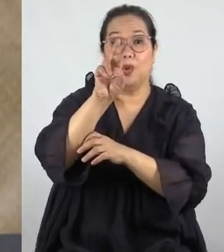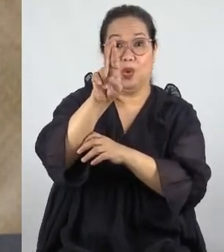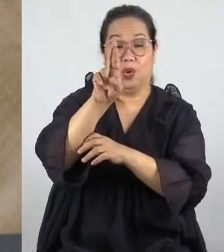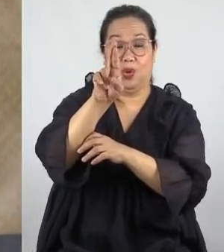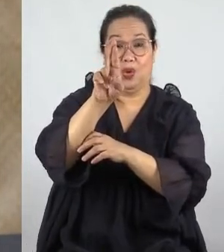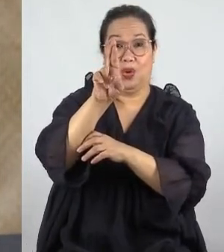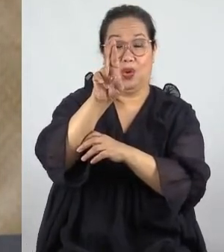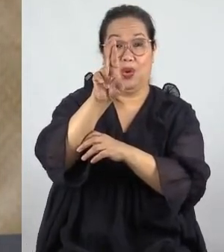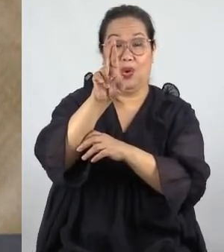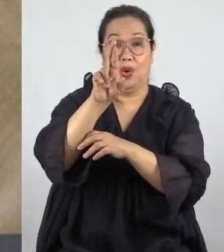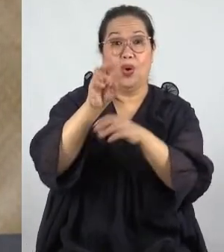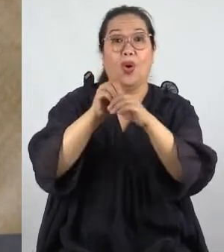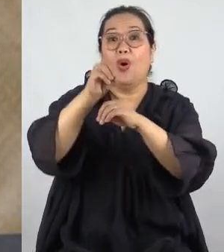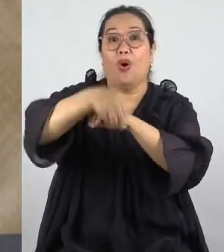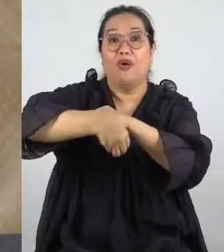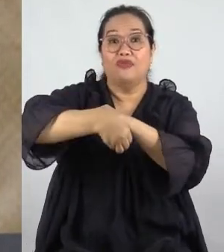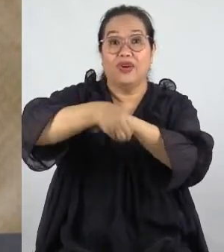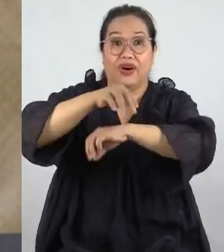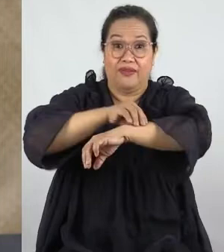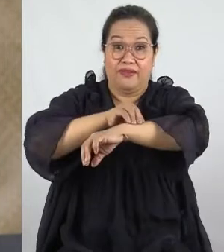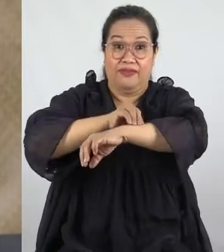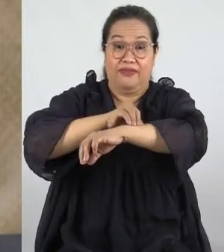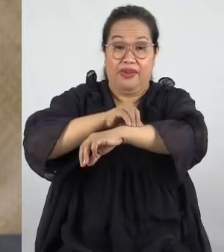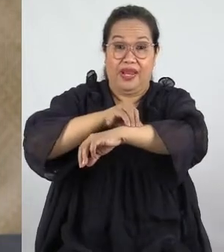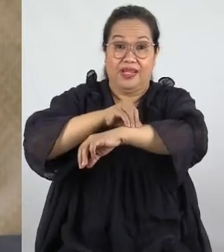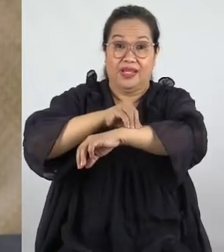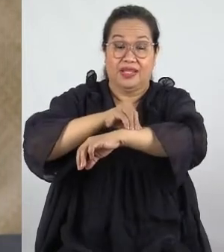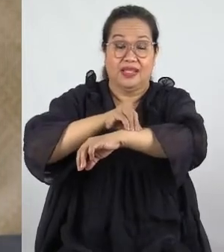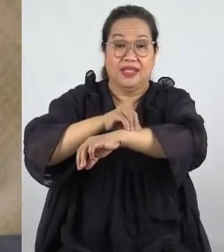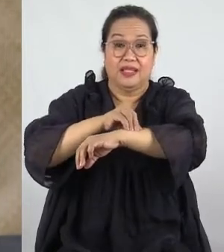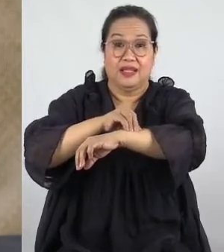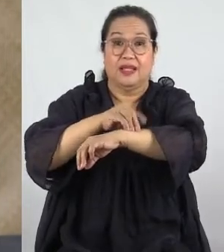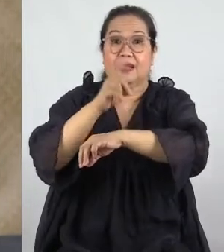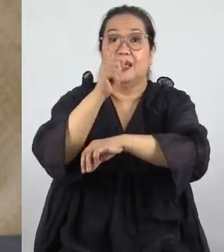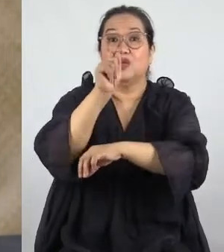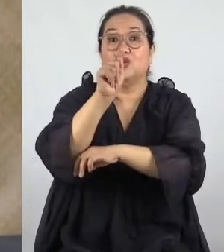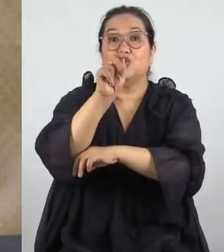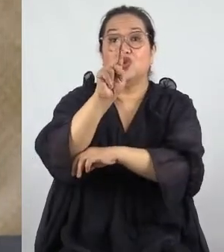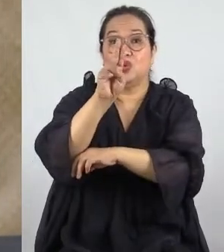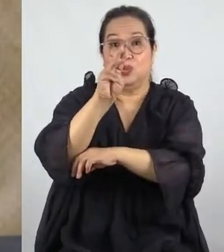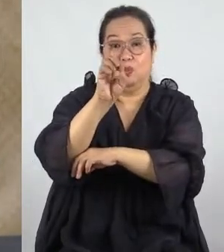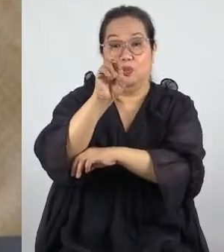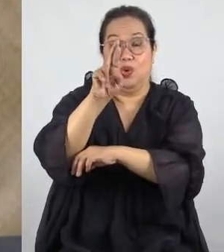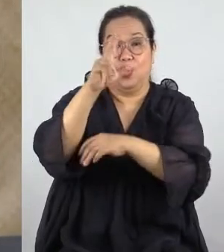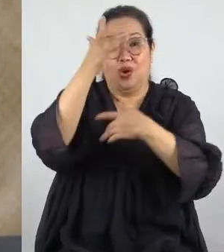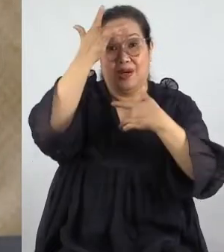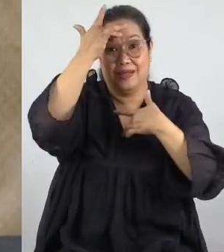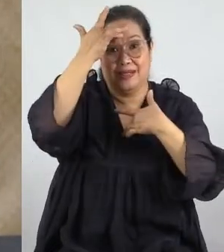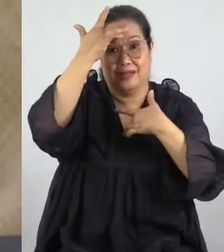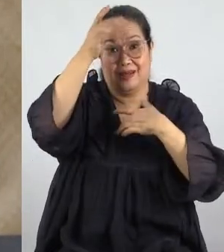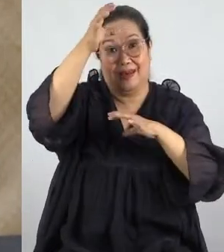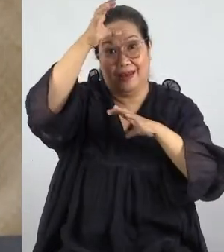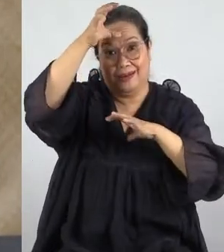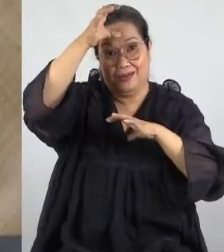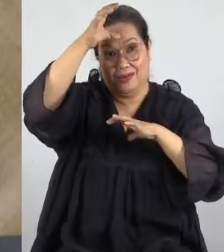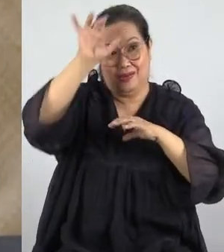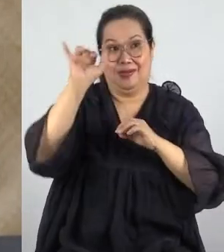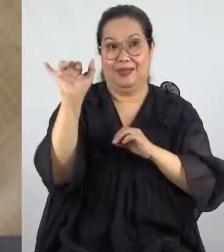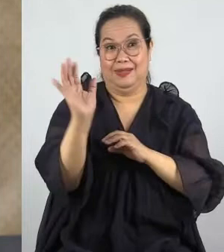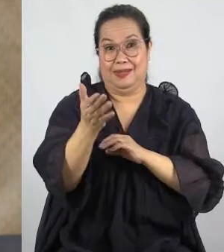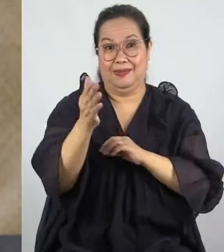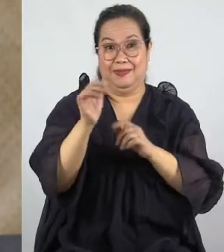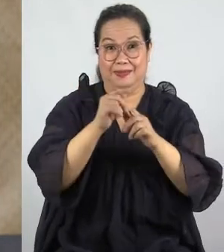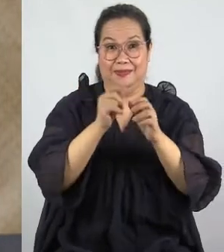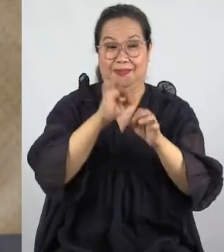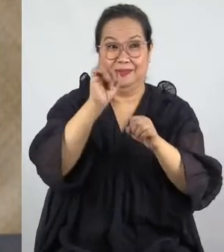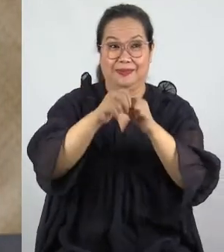Isang excess flesh na tumor. Yun po ang original meaning. Kaya